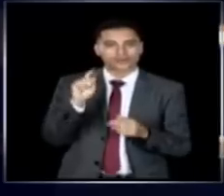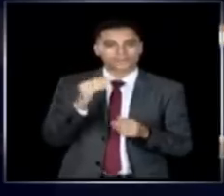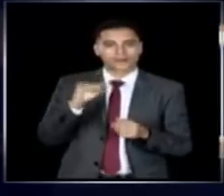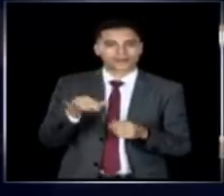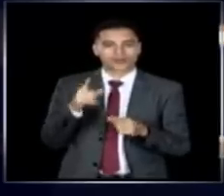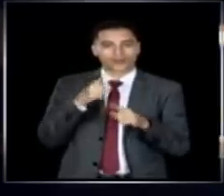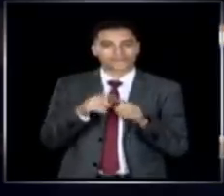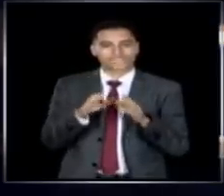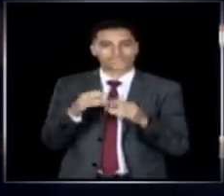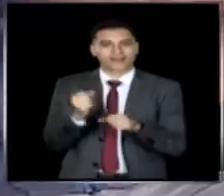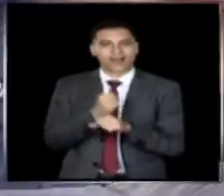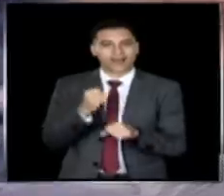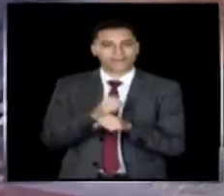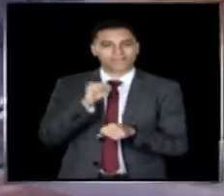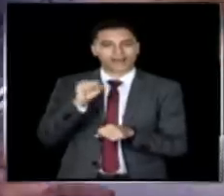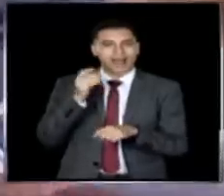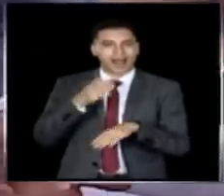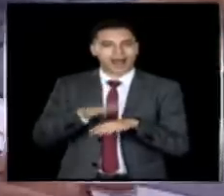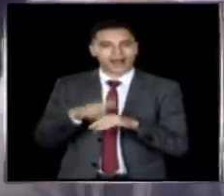العباقرة.